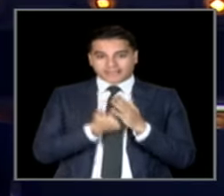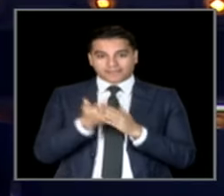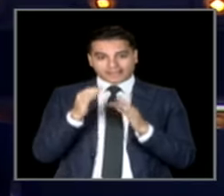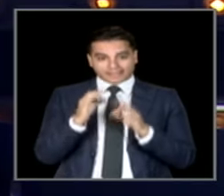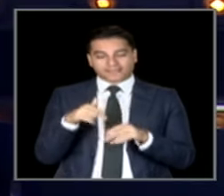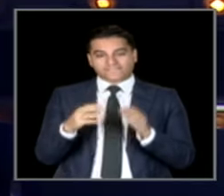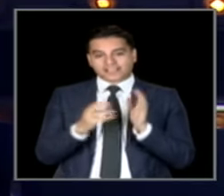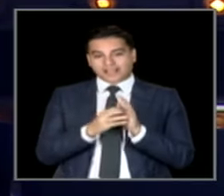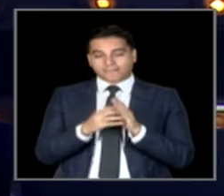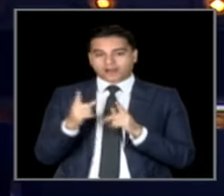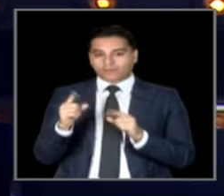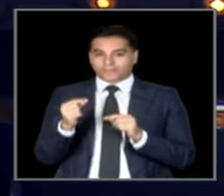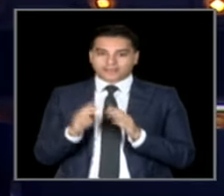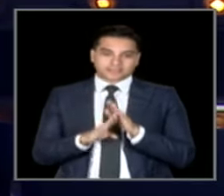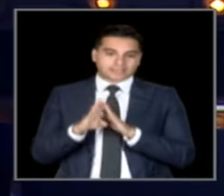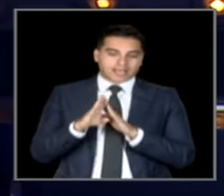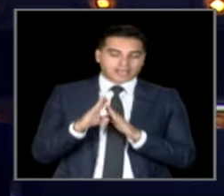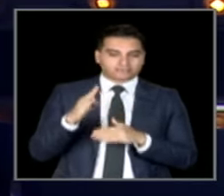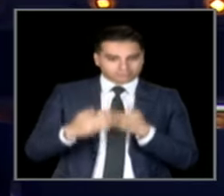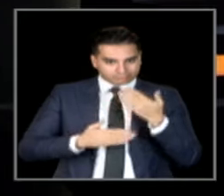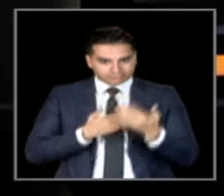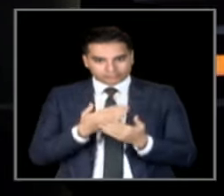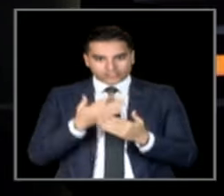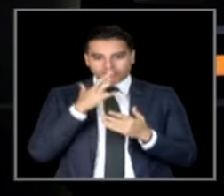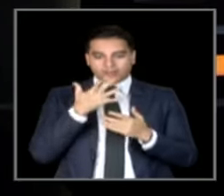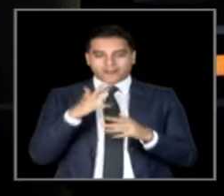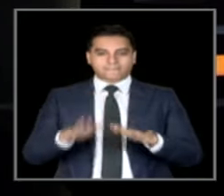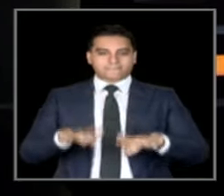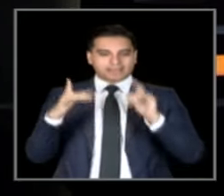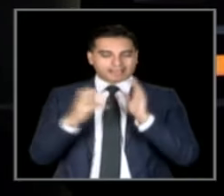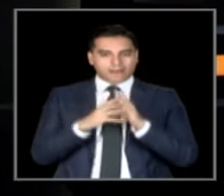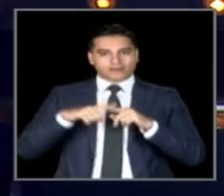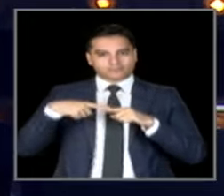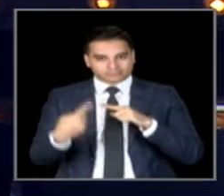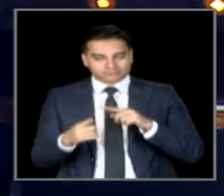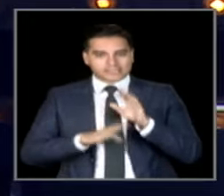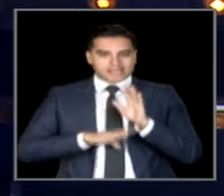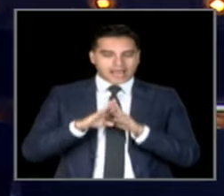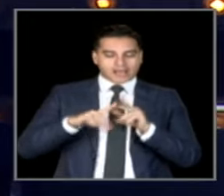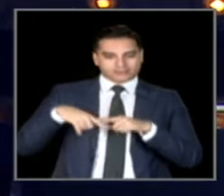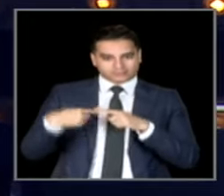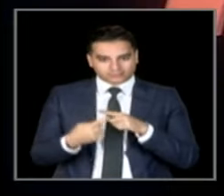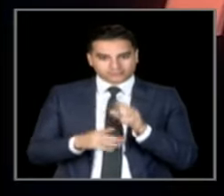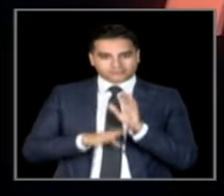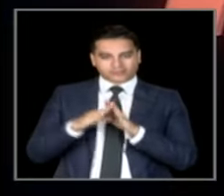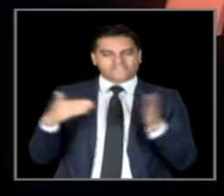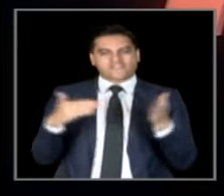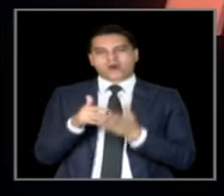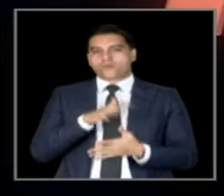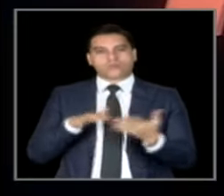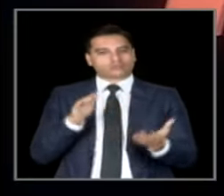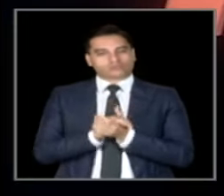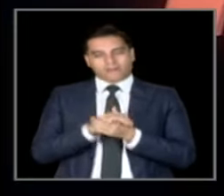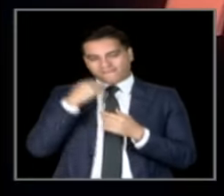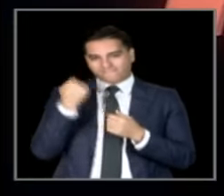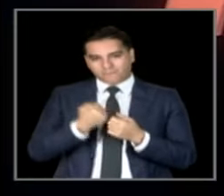في جيل بيكسب جيل، وبعدين جيل تاني بيكسب جيل تالت. بالظبط كده يعني، احنا عمالين واحنا اصحاب في الاول في الاخر. كسبان مبروك،